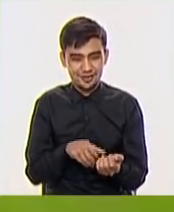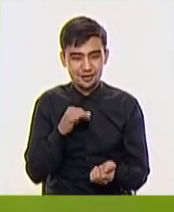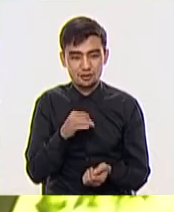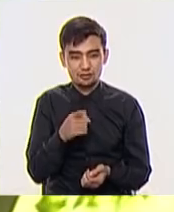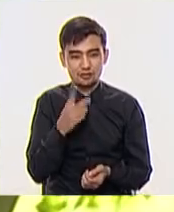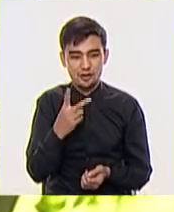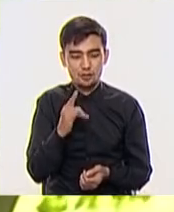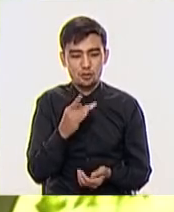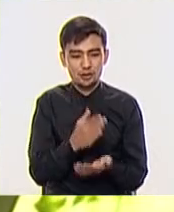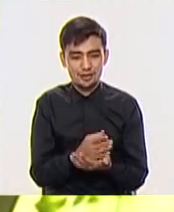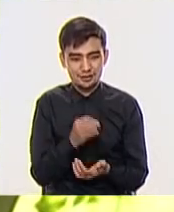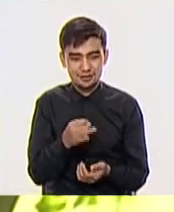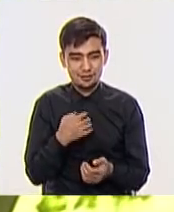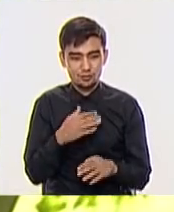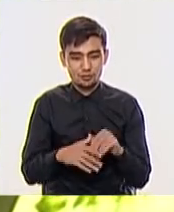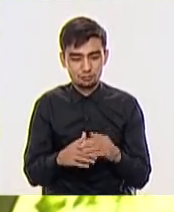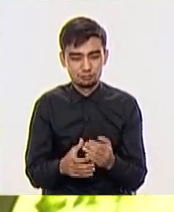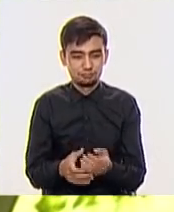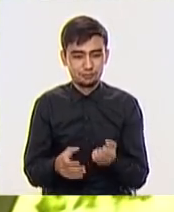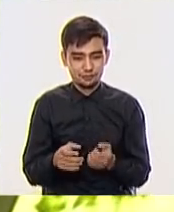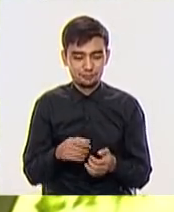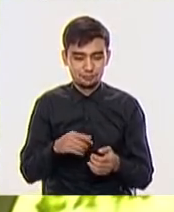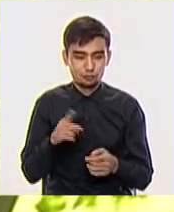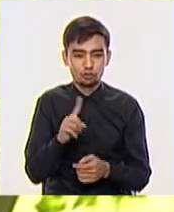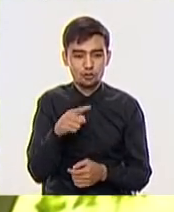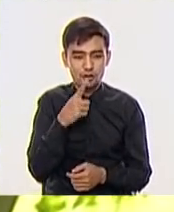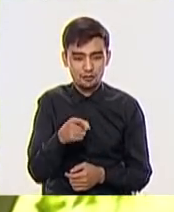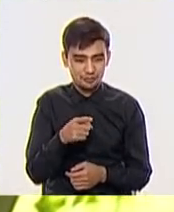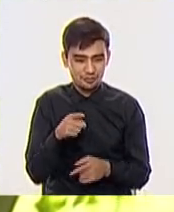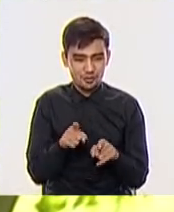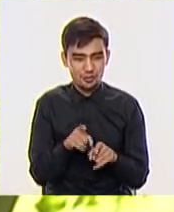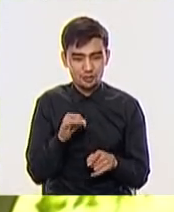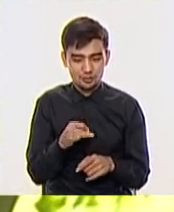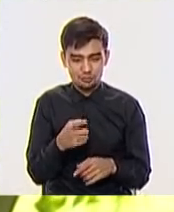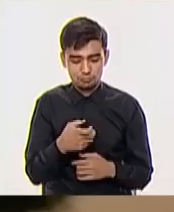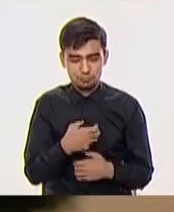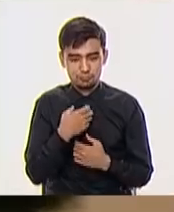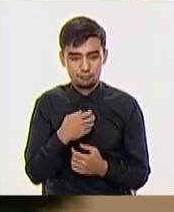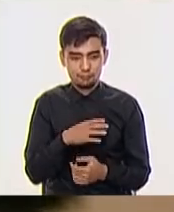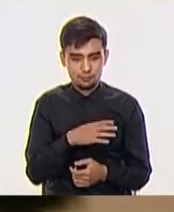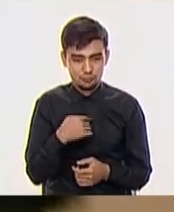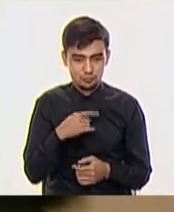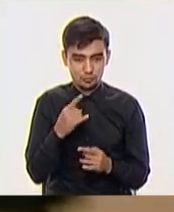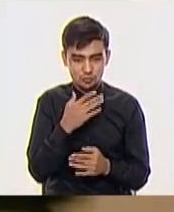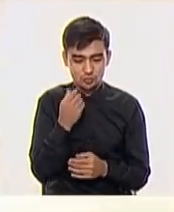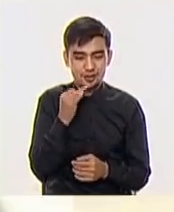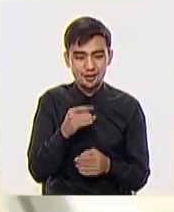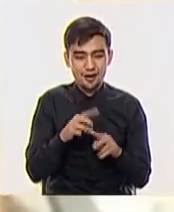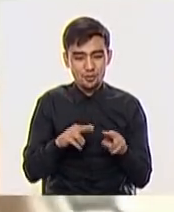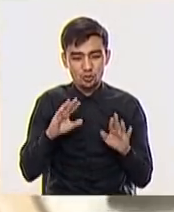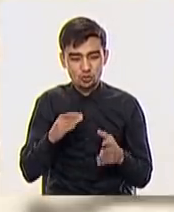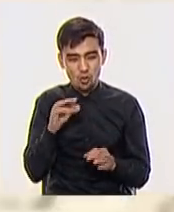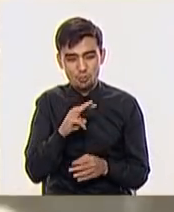екі балаң бар екен. Сонымен қолымды тартып алдым да қағып жібердім да, сіз не айтпыз дедім да. Сонымен шошып кетті өзі. Осы оқиғадан кейін